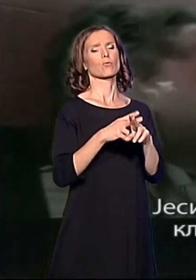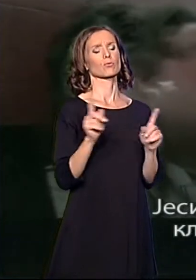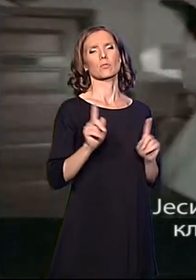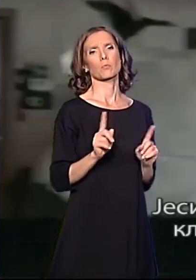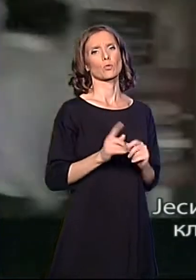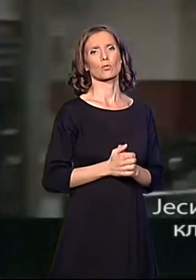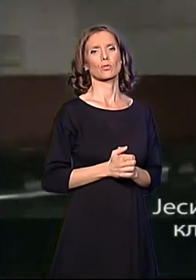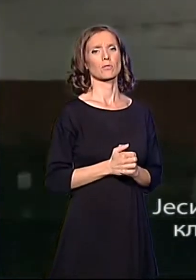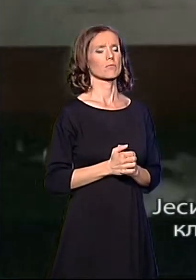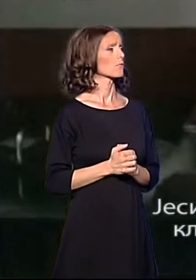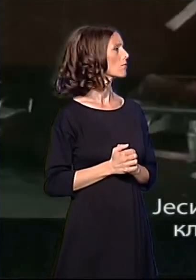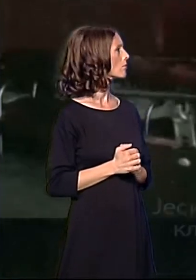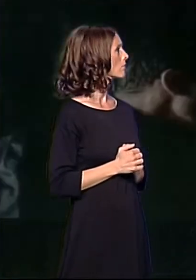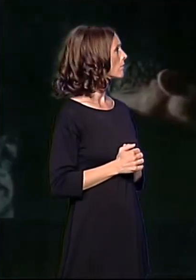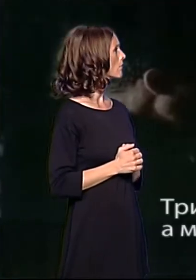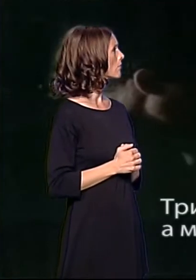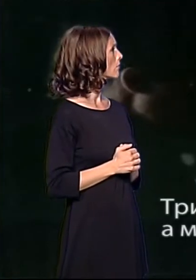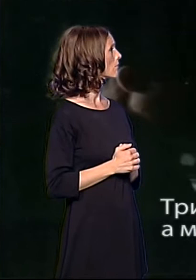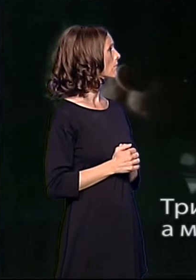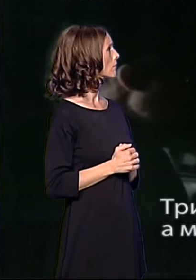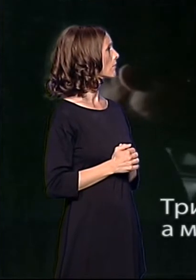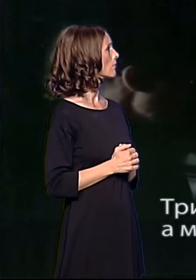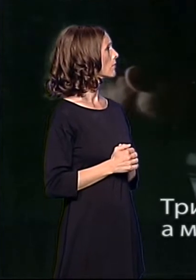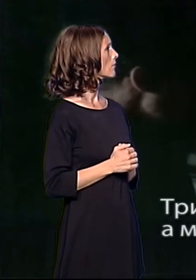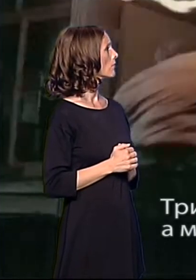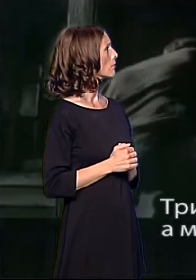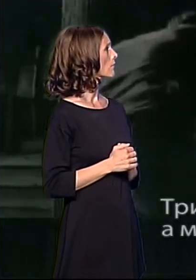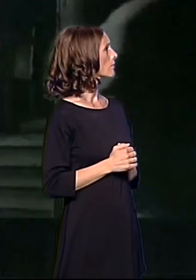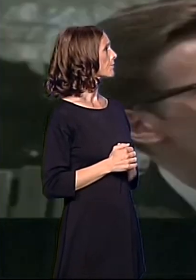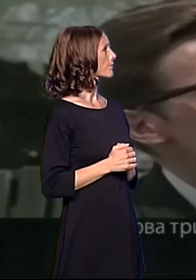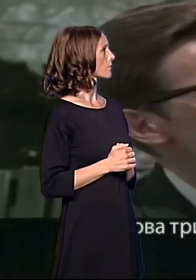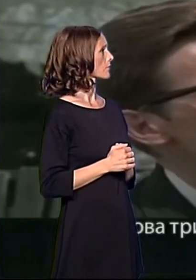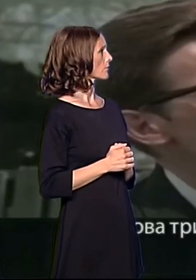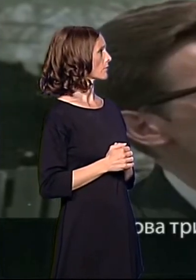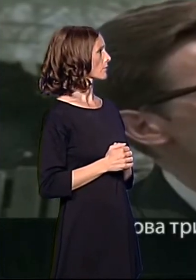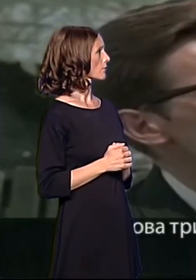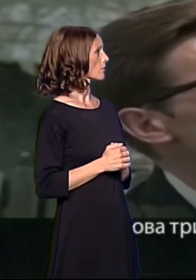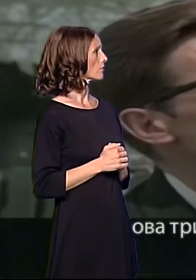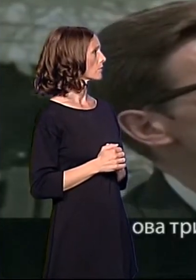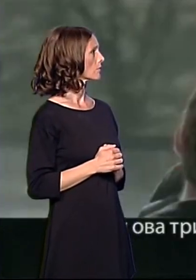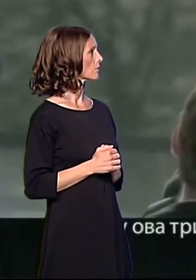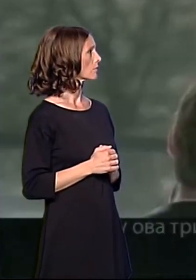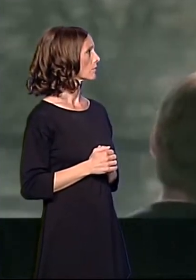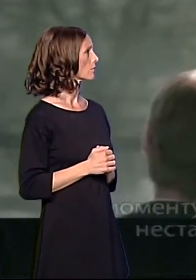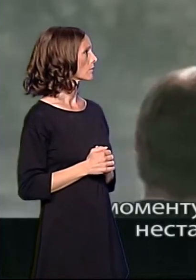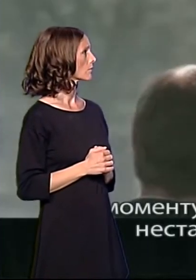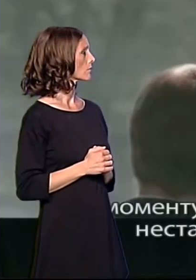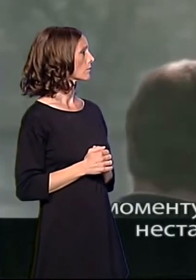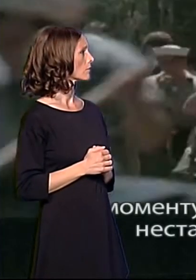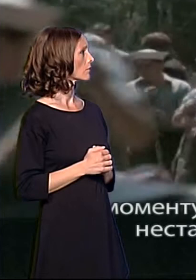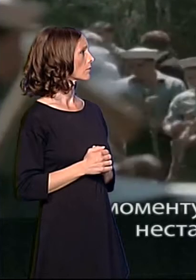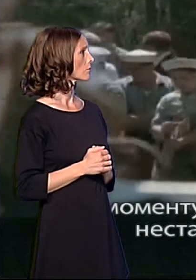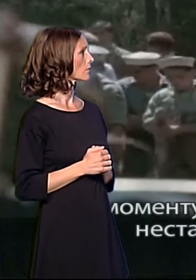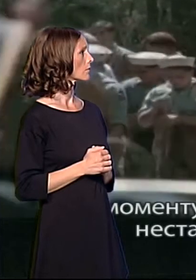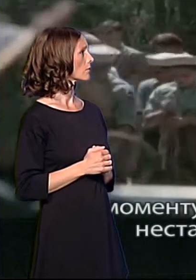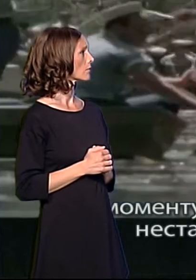smile when the bulldozer ran over the black kid's body? These people crawled out of a sewer, Mr. Ward! When those three kids disappeared, it was news. The moment the three civil